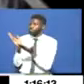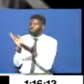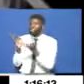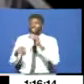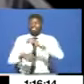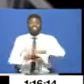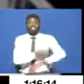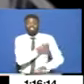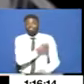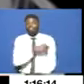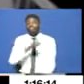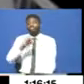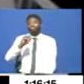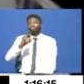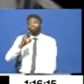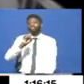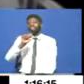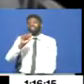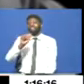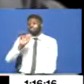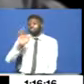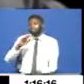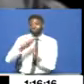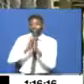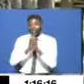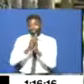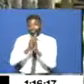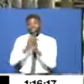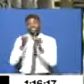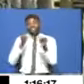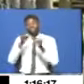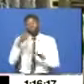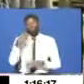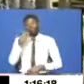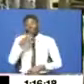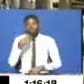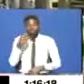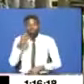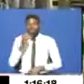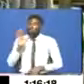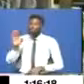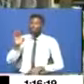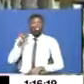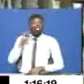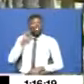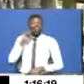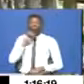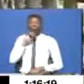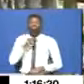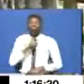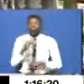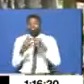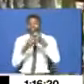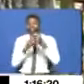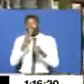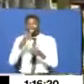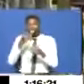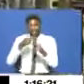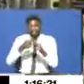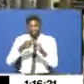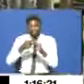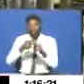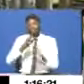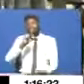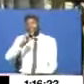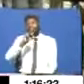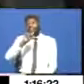Musa Nyandusi Bw'Ayako is told by his 94-year-old nephew, Stephen Kiana Bonike, to ensure history